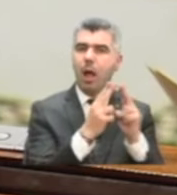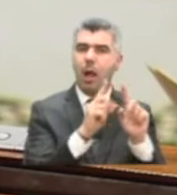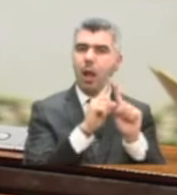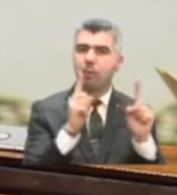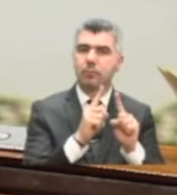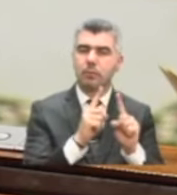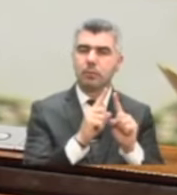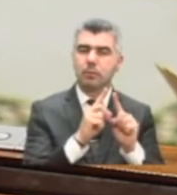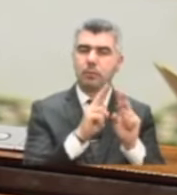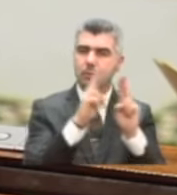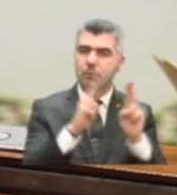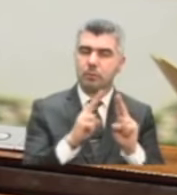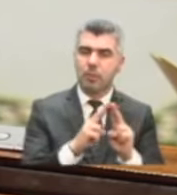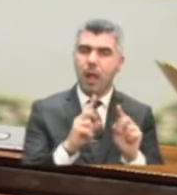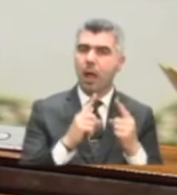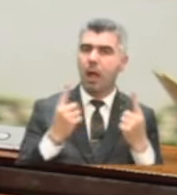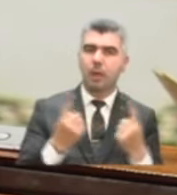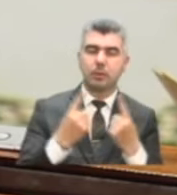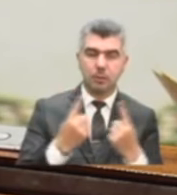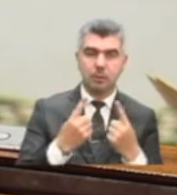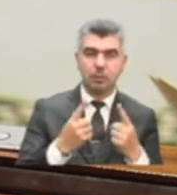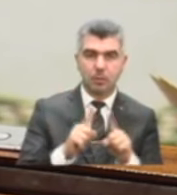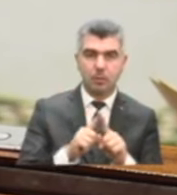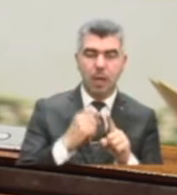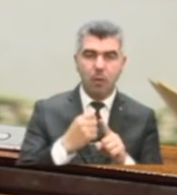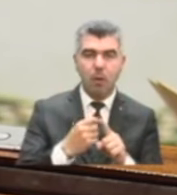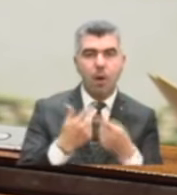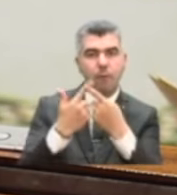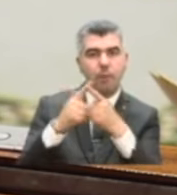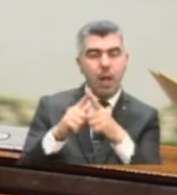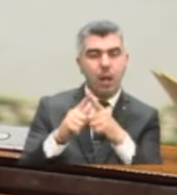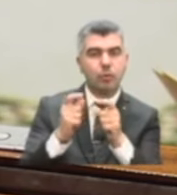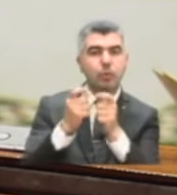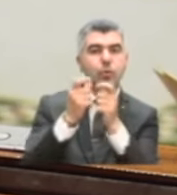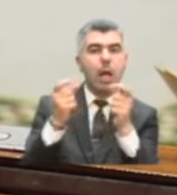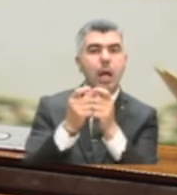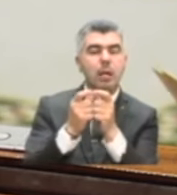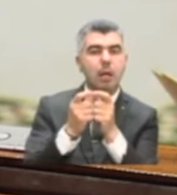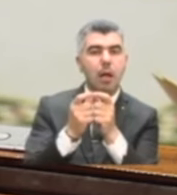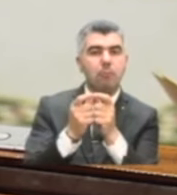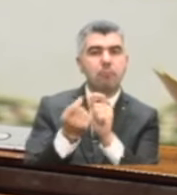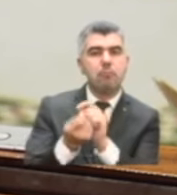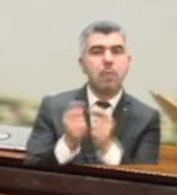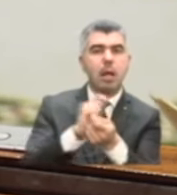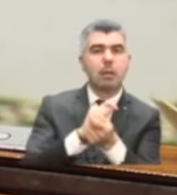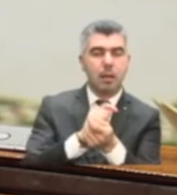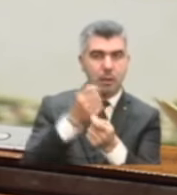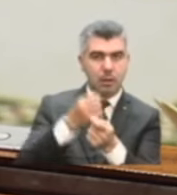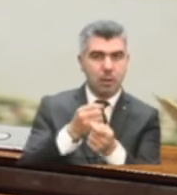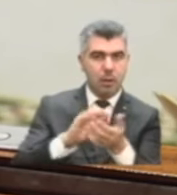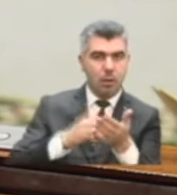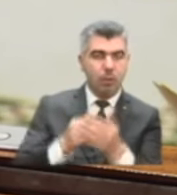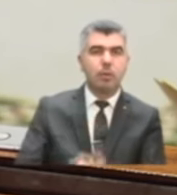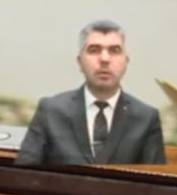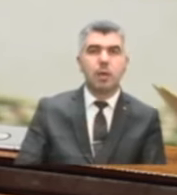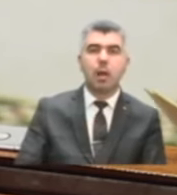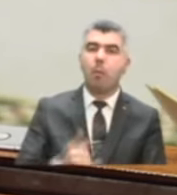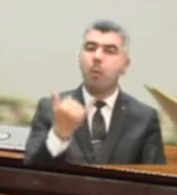تتبقى في نظرنا المنافسة الشرفية وتنويع الشريفة وتنويع